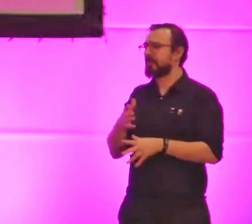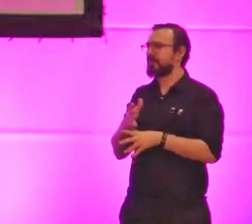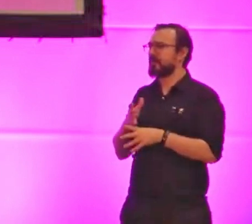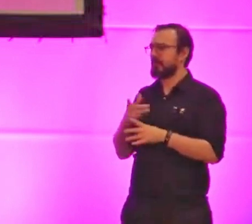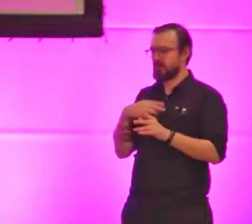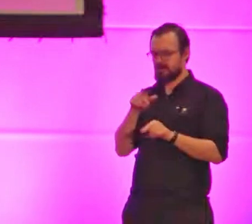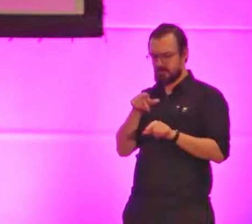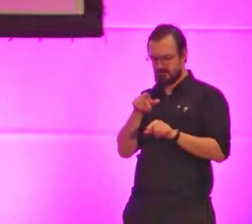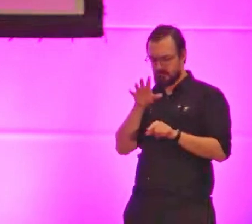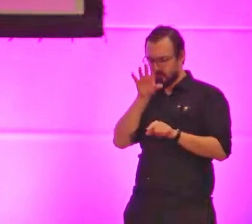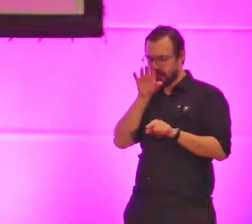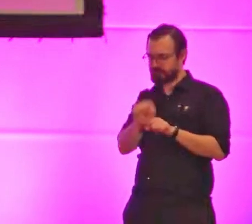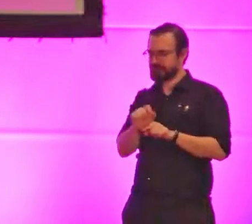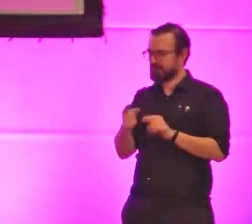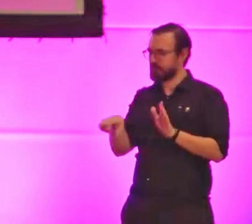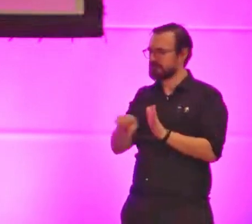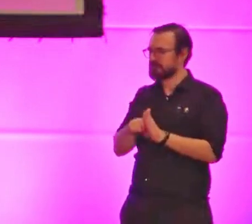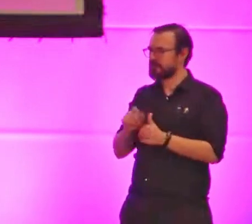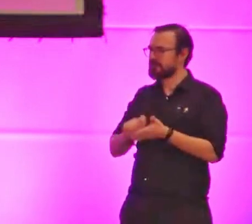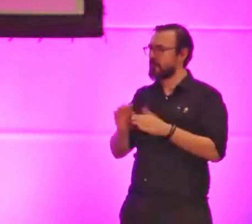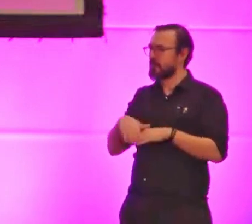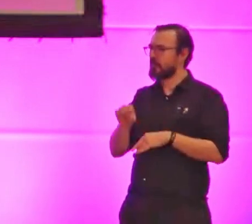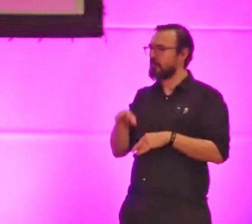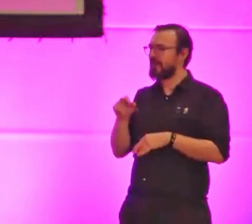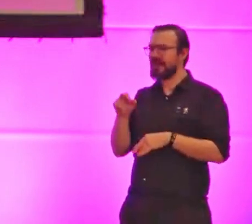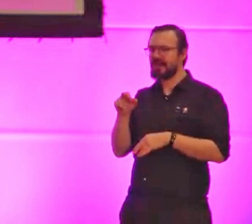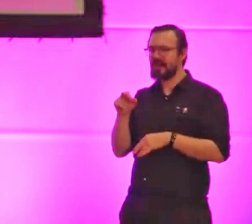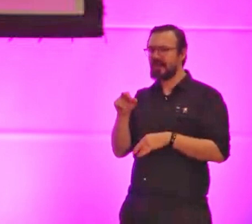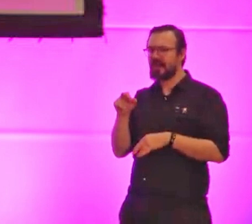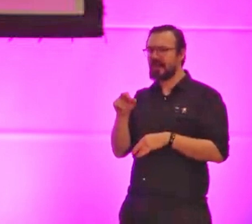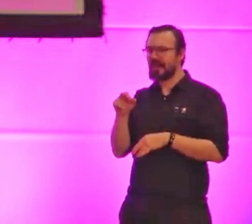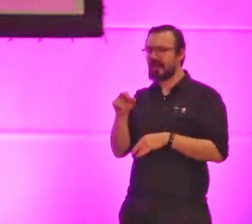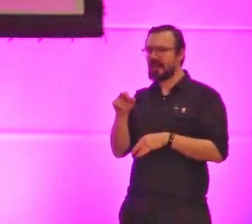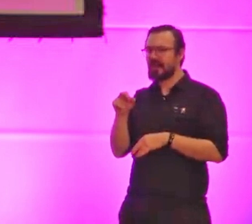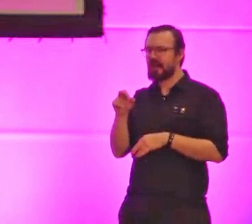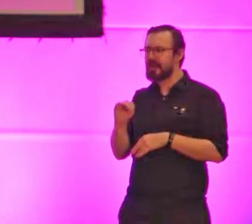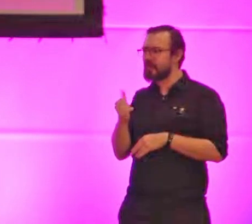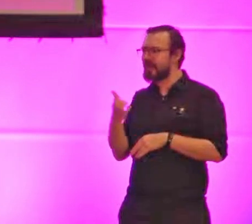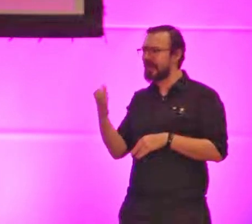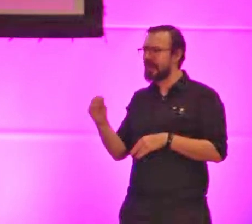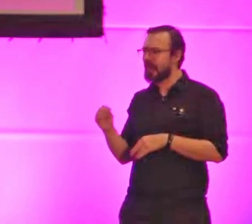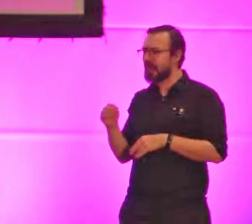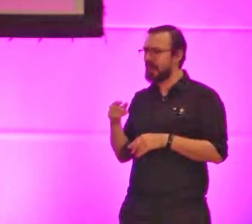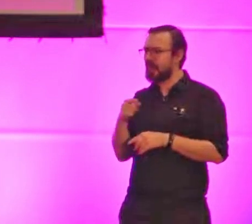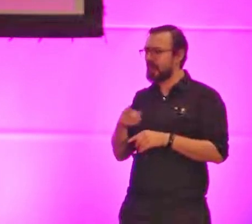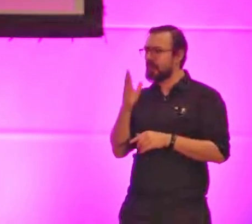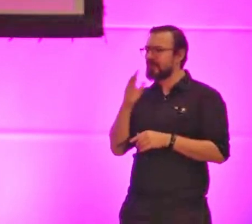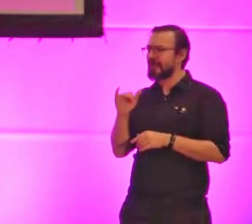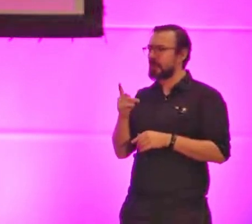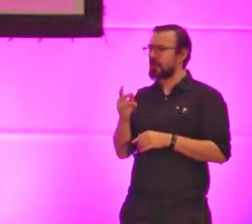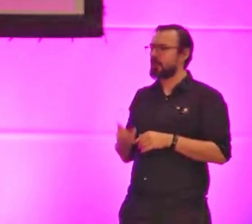för ett avsnitt där hon skrev om Rebecka. Rebecka, hon bodde i Koch.